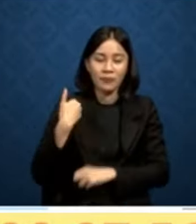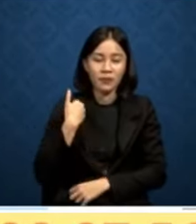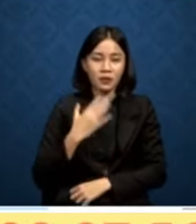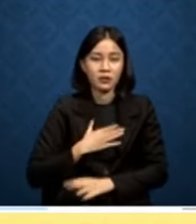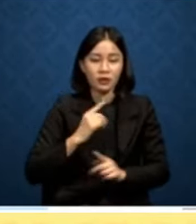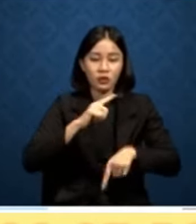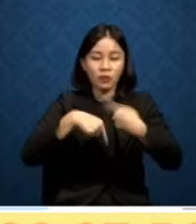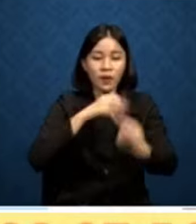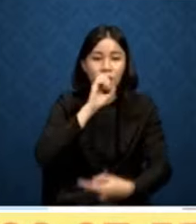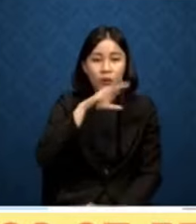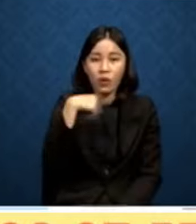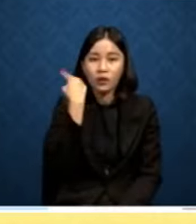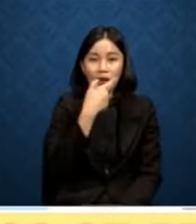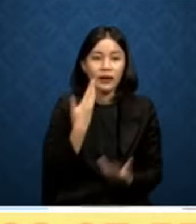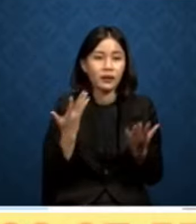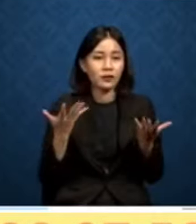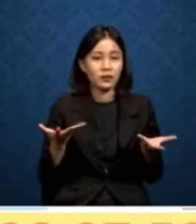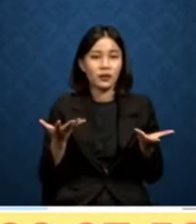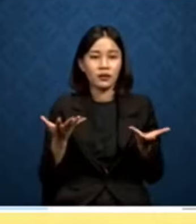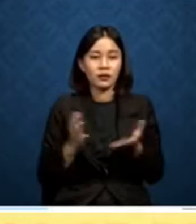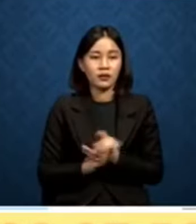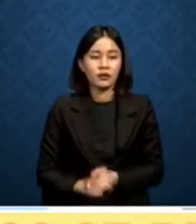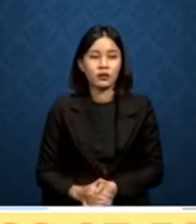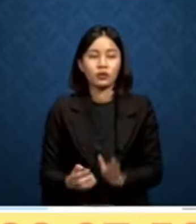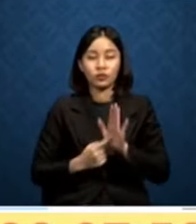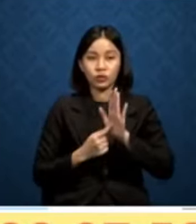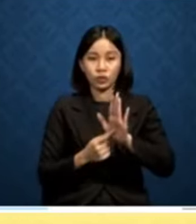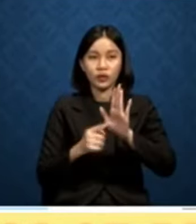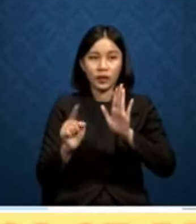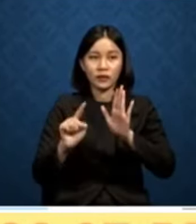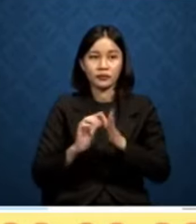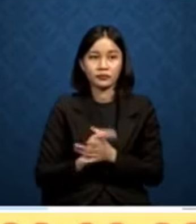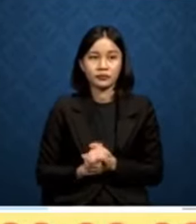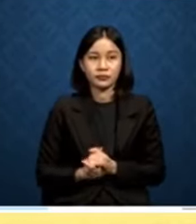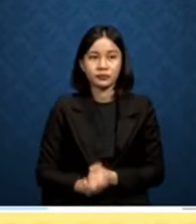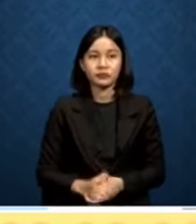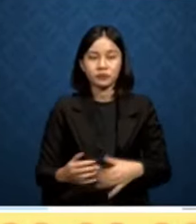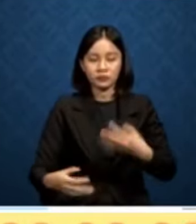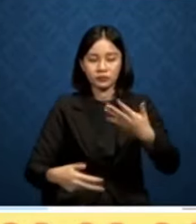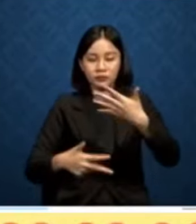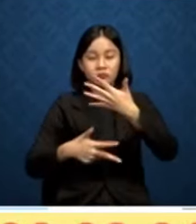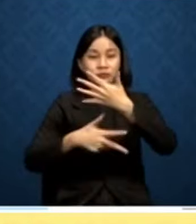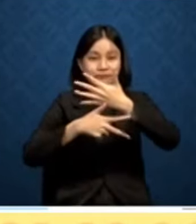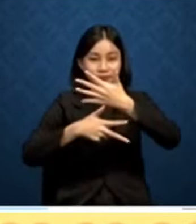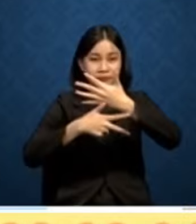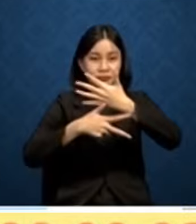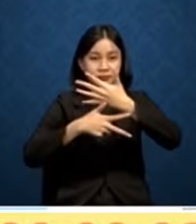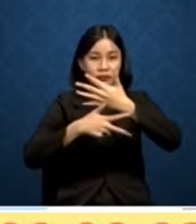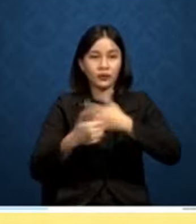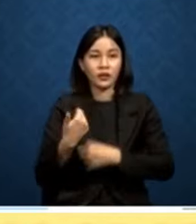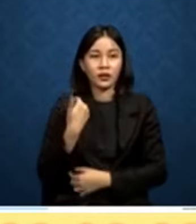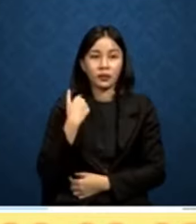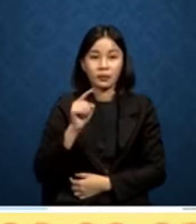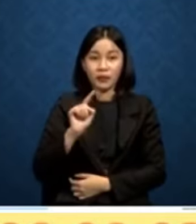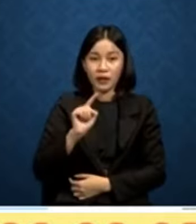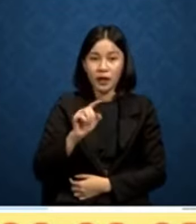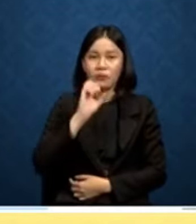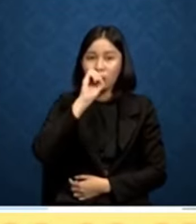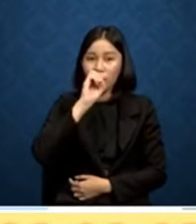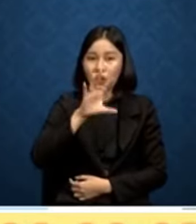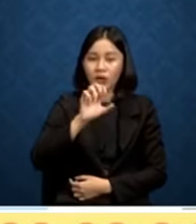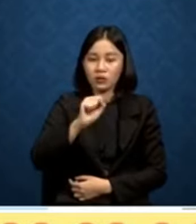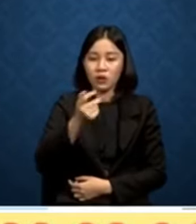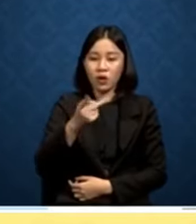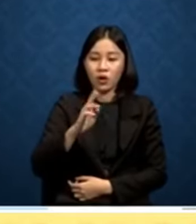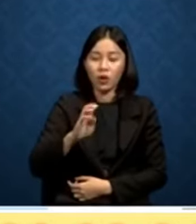ไปแ้งใครนะครับ ผมยกตัอย่าง อย่กรณี The Iconมันมการแ้งสอคอบอร